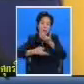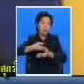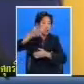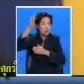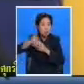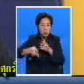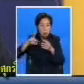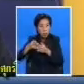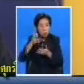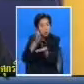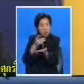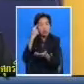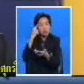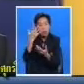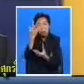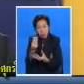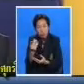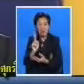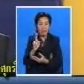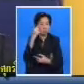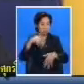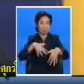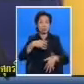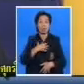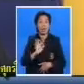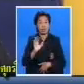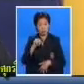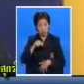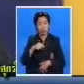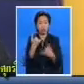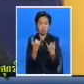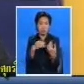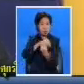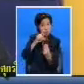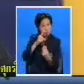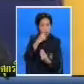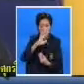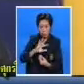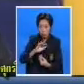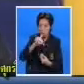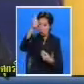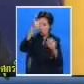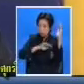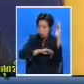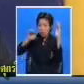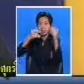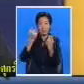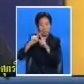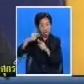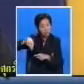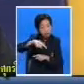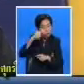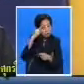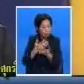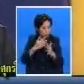ใช่ความปรารถนาของคนส่วนใหญ่เพราะว่าจริงๆเศรษฐกิจที่มันเติบโตขยายตัวคนมีรายได้มีโอกาสกันมามากนี่ก็มาจากการค้าระหว่าง